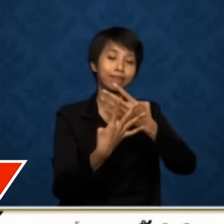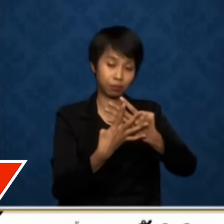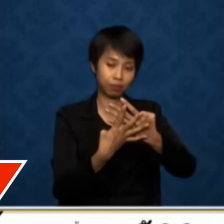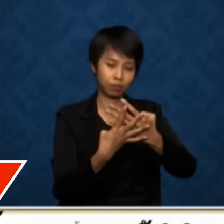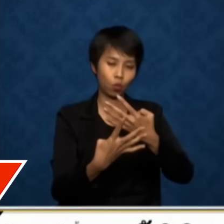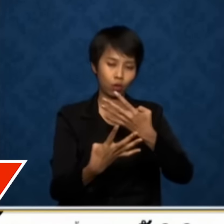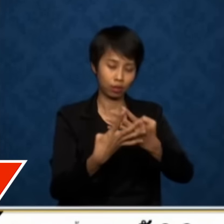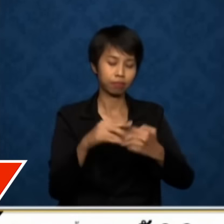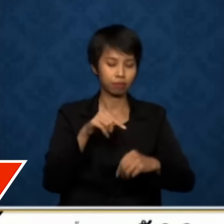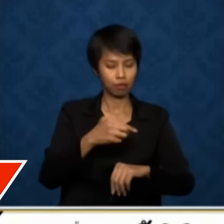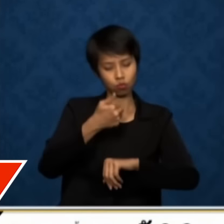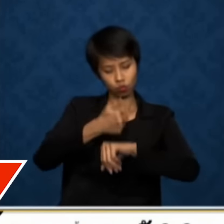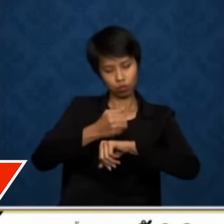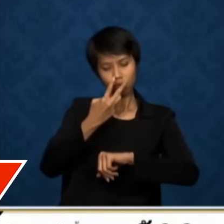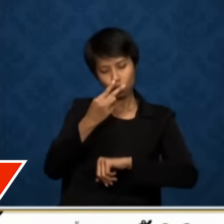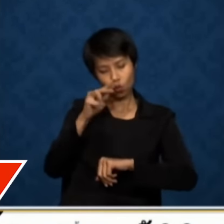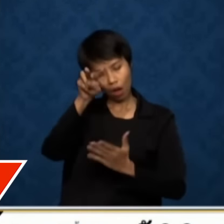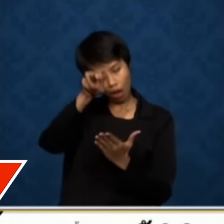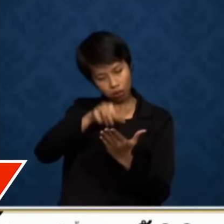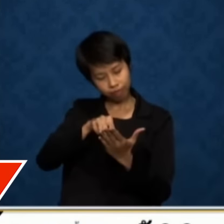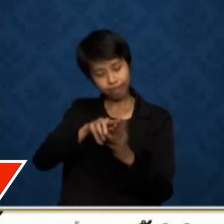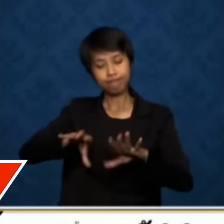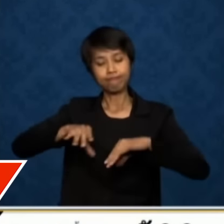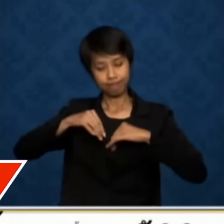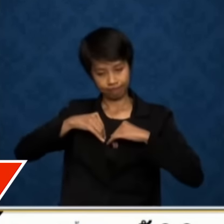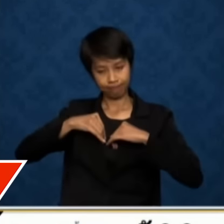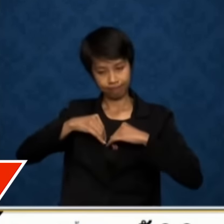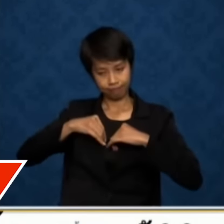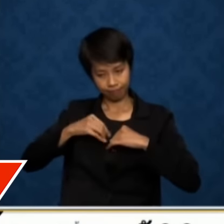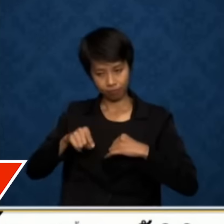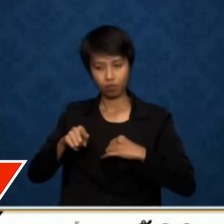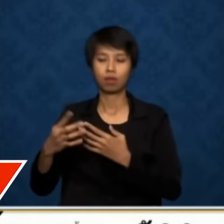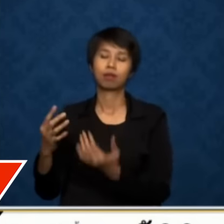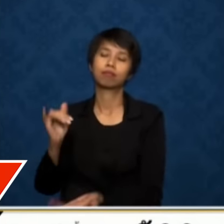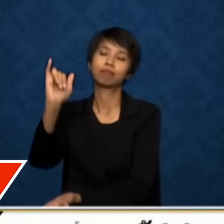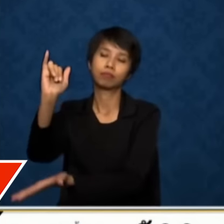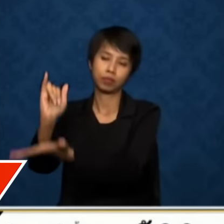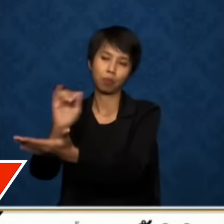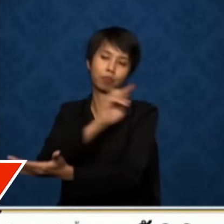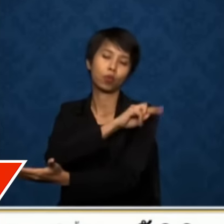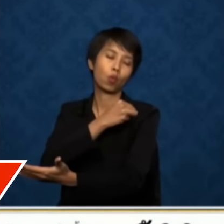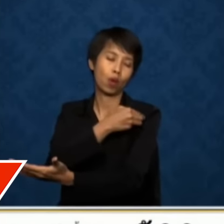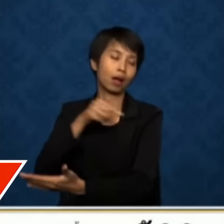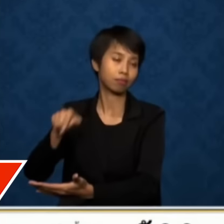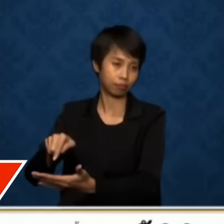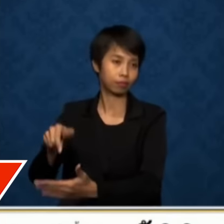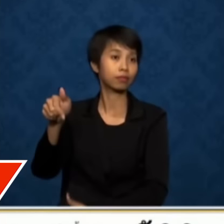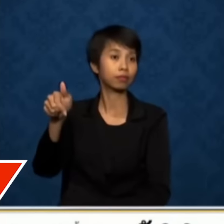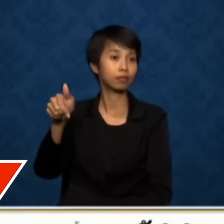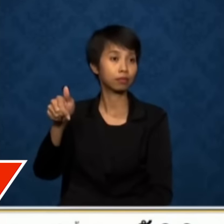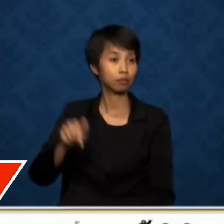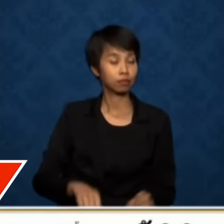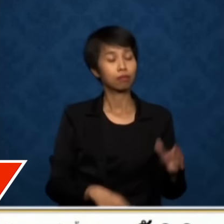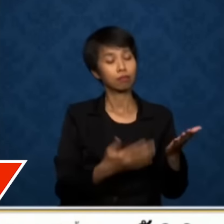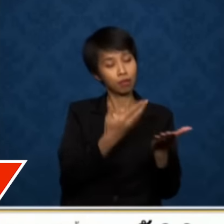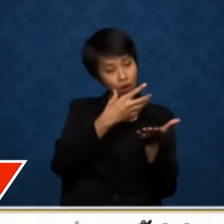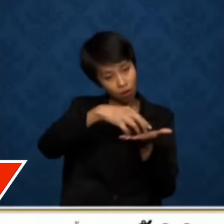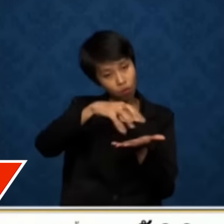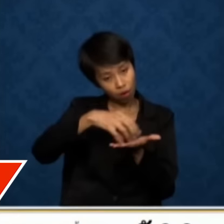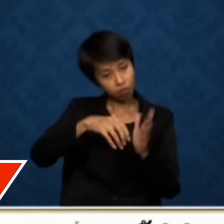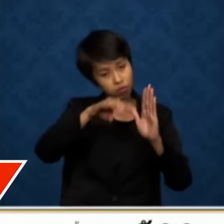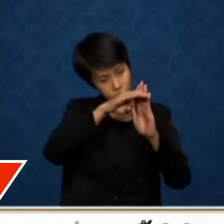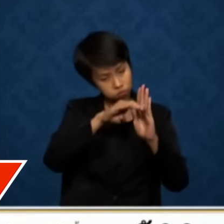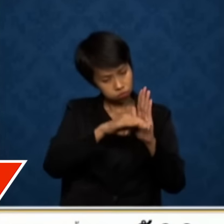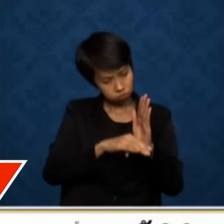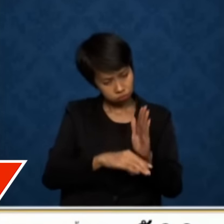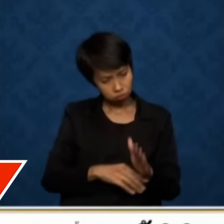ด้วยอนุญาตก็ให้แอดมิดได้ฟังแบบนี้โฟลว์แบบนี้ก็ดูชัดเจนตรง